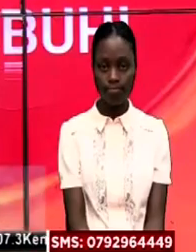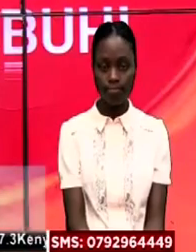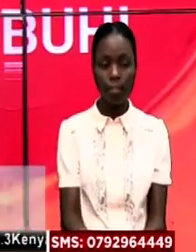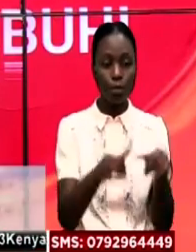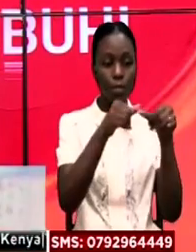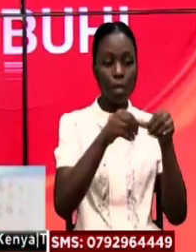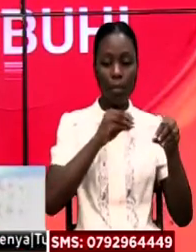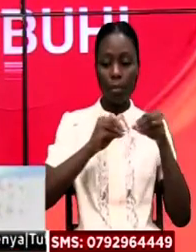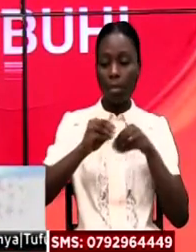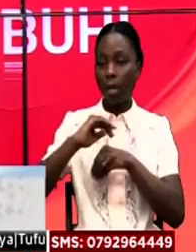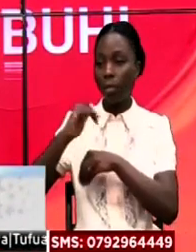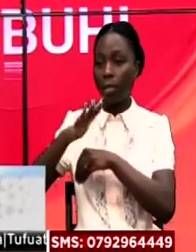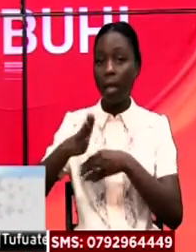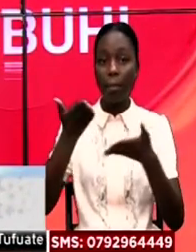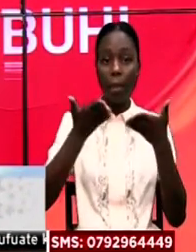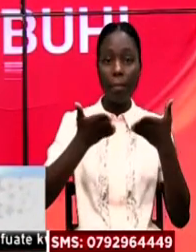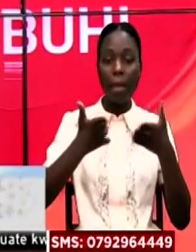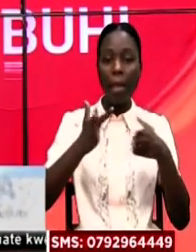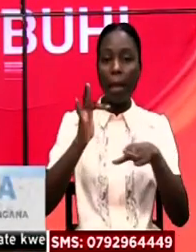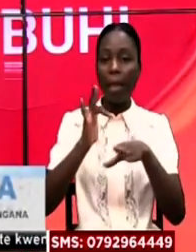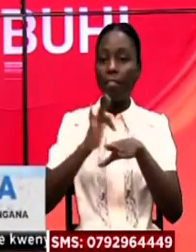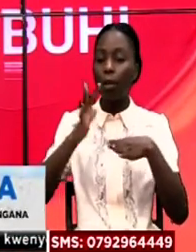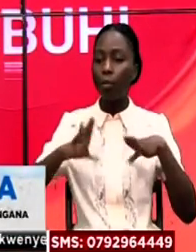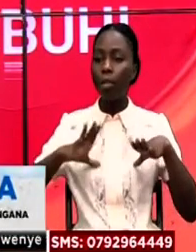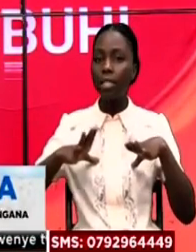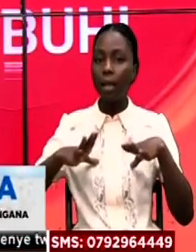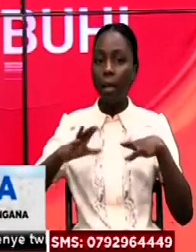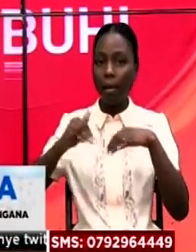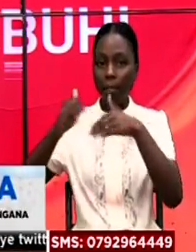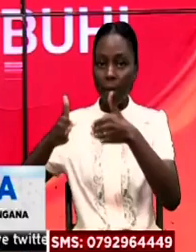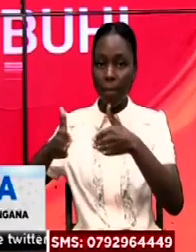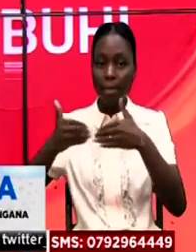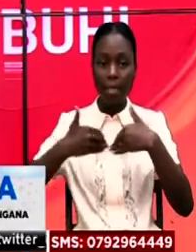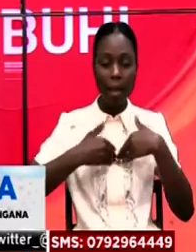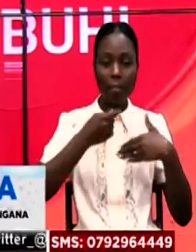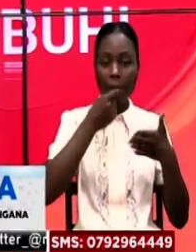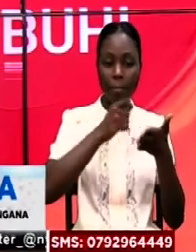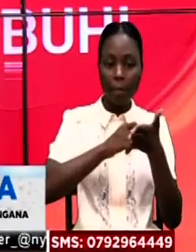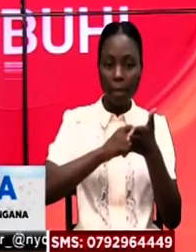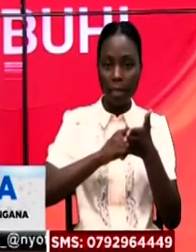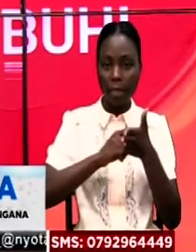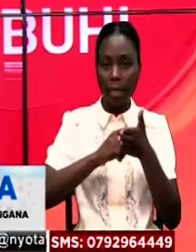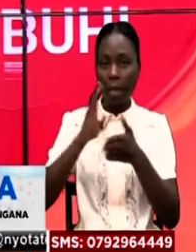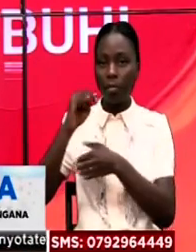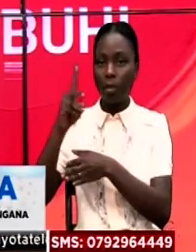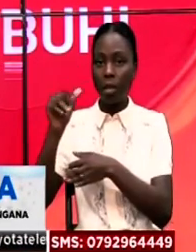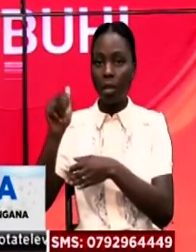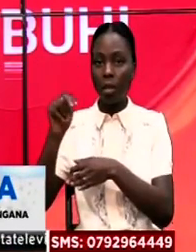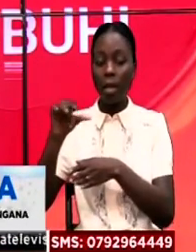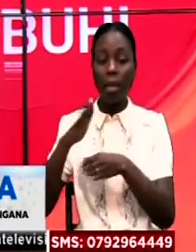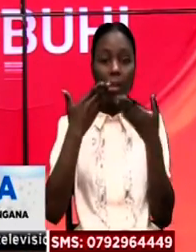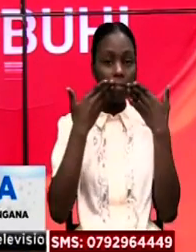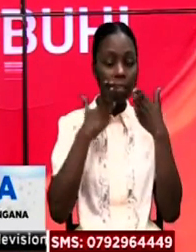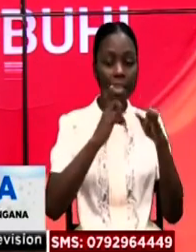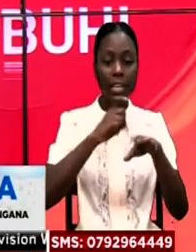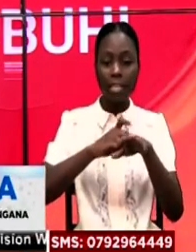Kisali ya county hiyo ya busia uenda masahibu ambayo ya mekua ya kiwakumba wa kulimu wa mpunga katikene mbunge la budalangi county hiyo ya kafiki ya